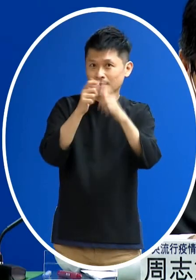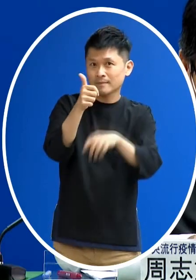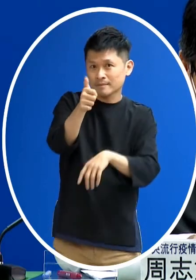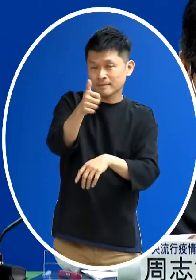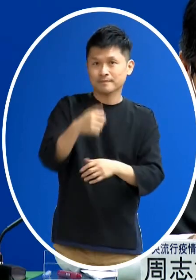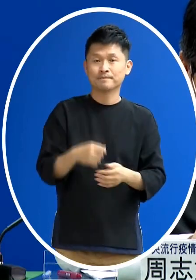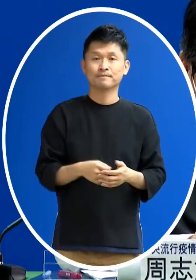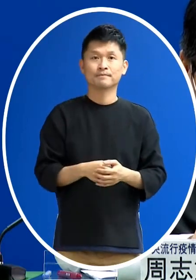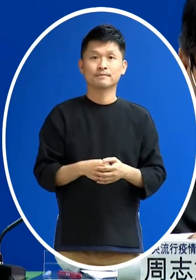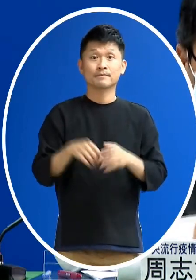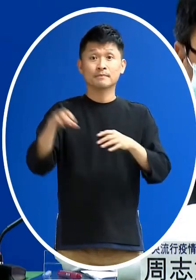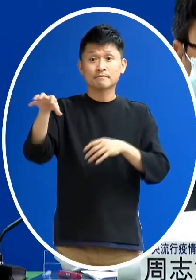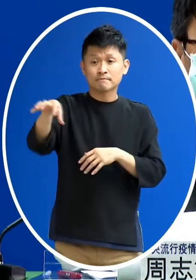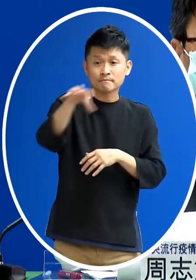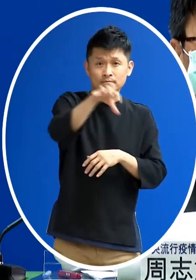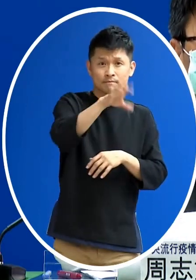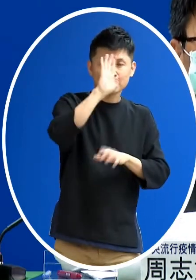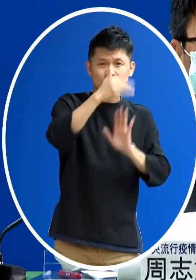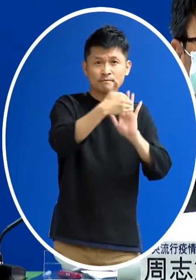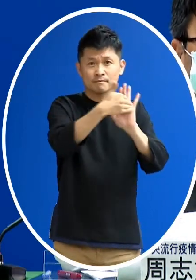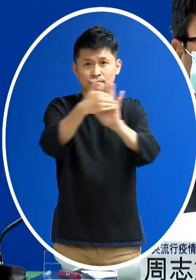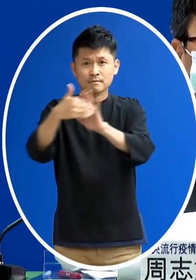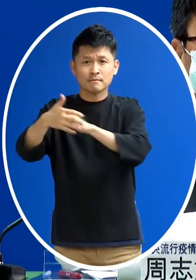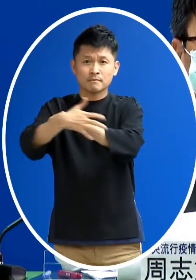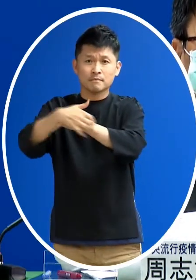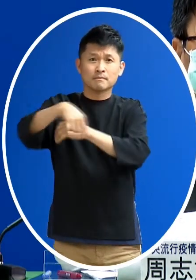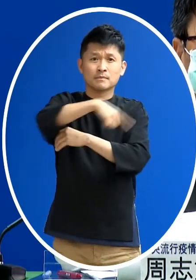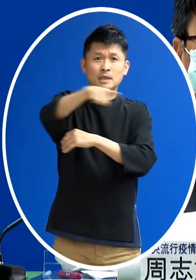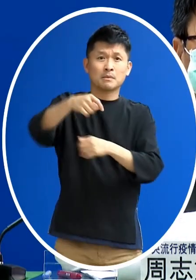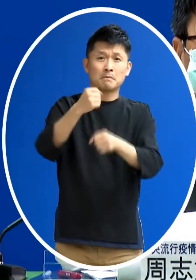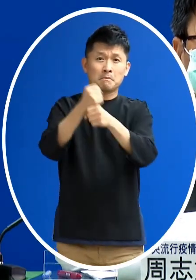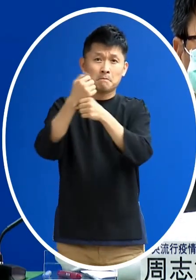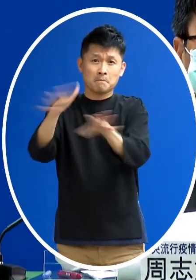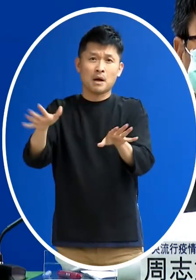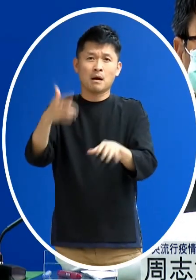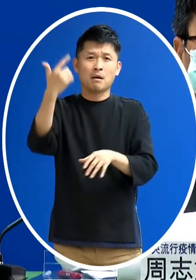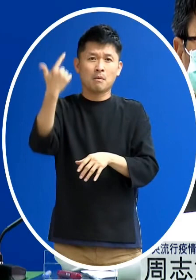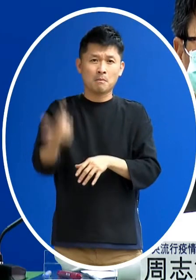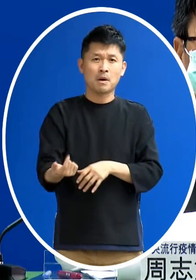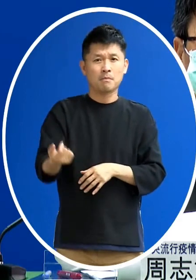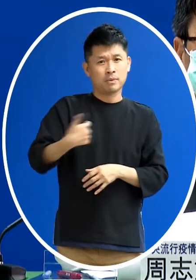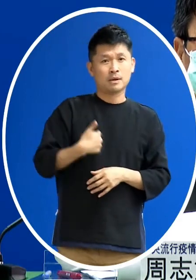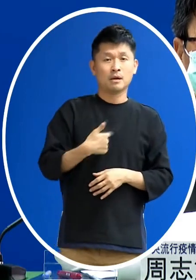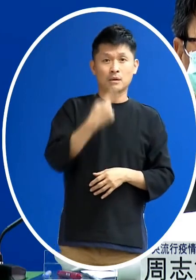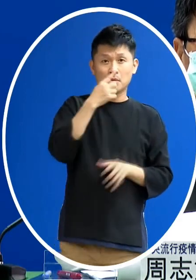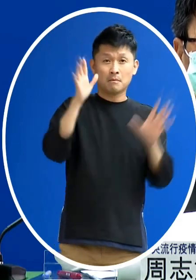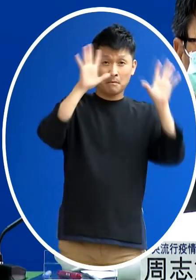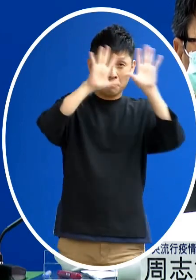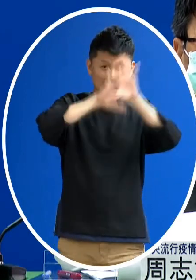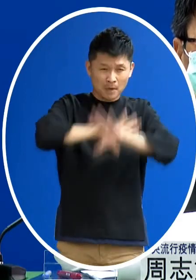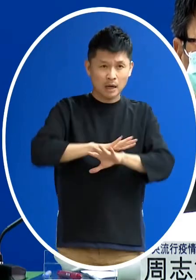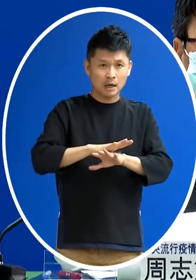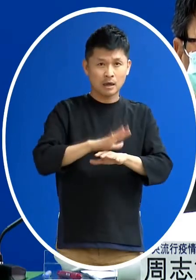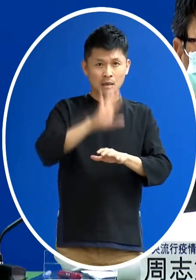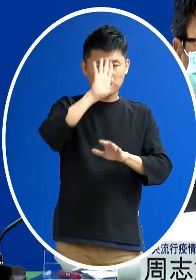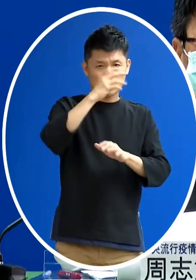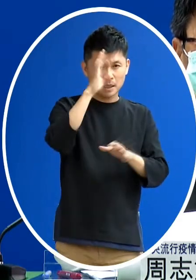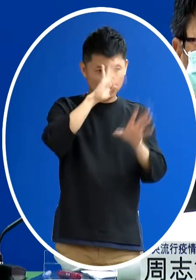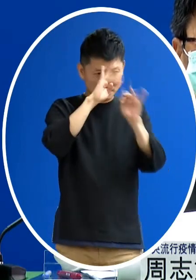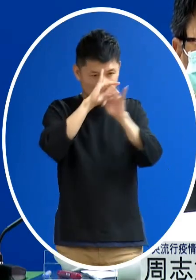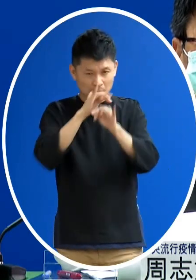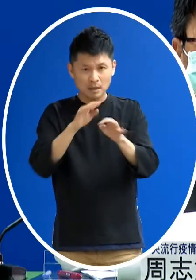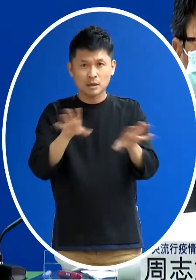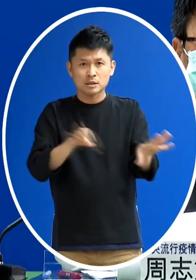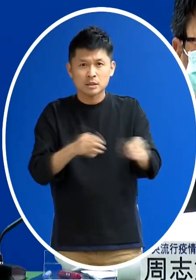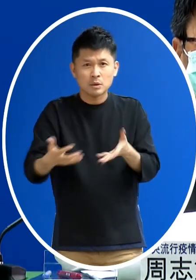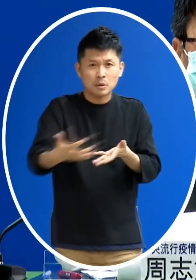我们地方上防疫的伙伴，事实上应该下班的时间是比我更晚，我们到半夜都还在收疫调，然后我们在检疫所